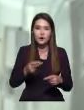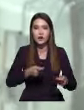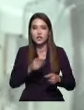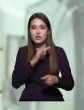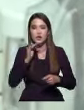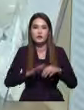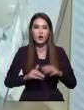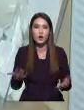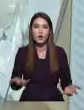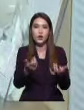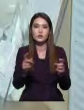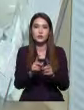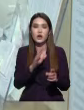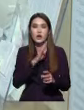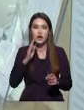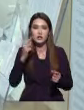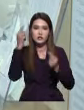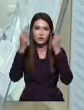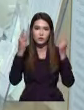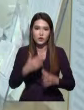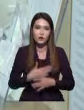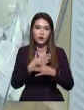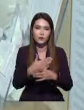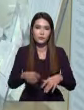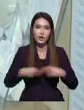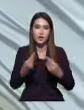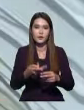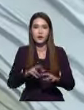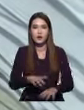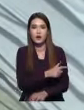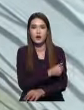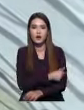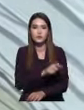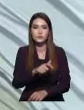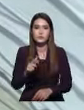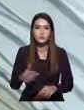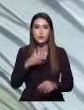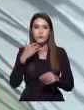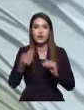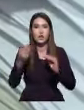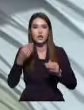қолдауы қажет. Сондай ақ анаға да психологиялық көмек керек. Осы орайда аурухана дәрігерлері мерзімнен бұрын босанған